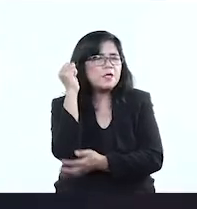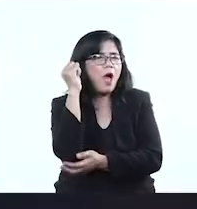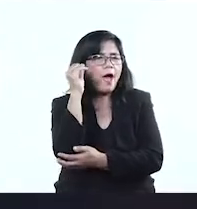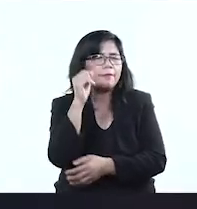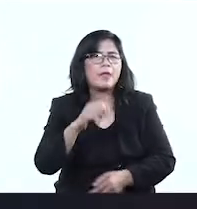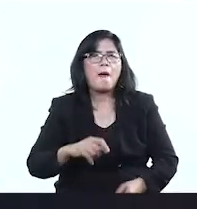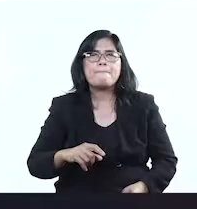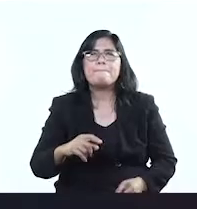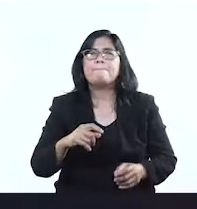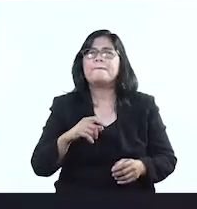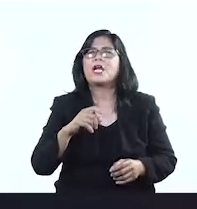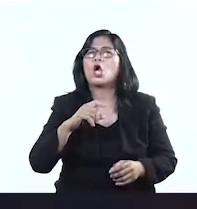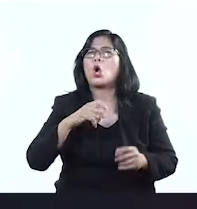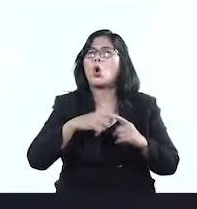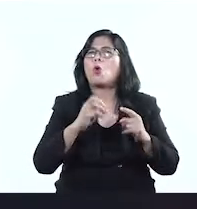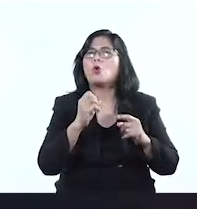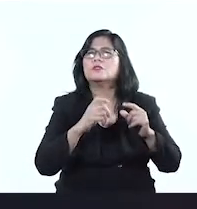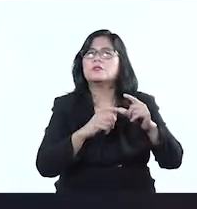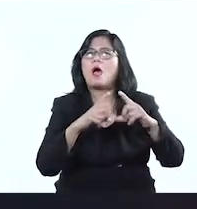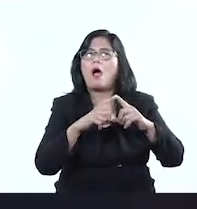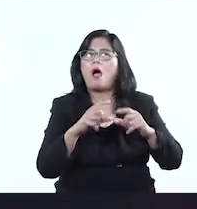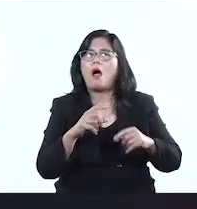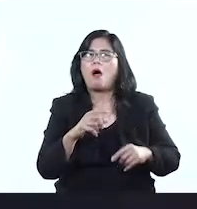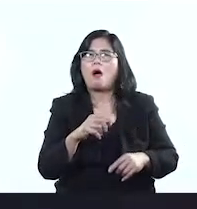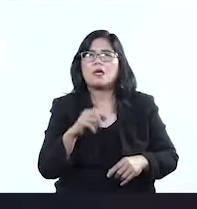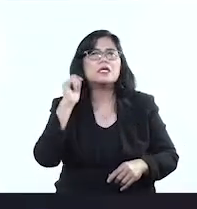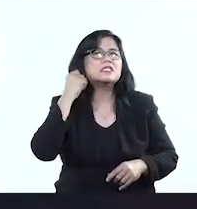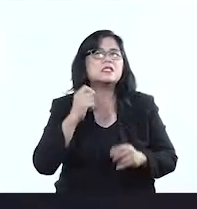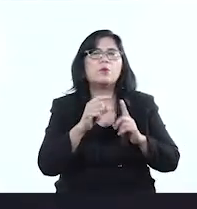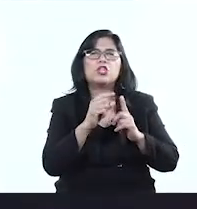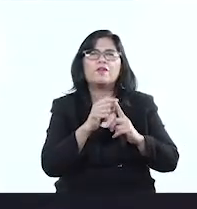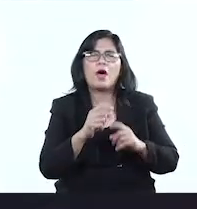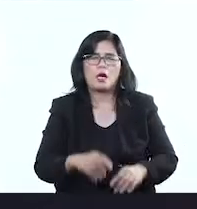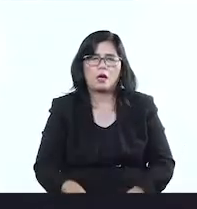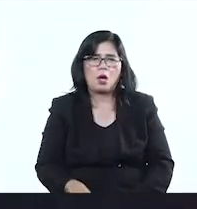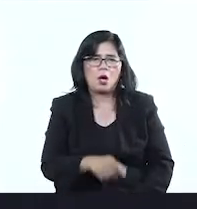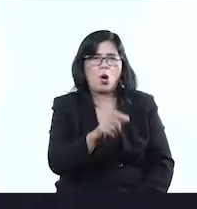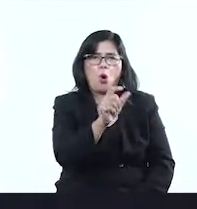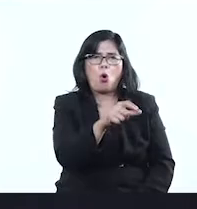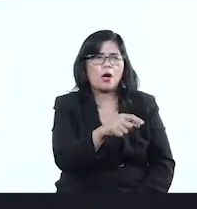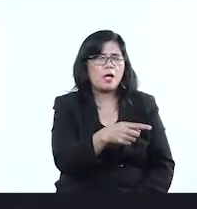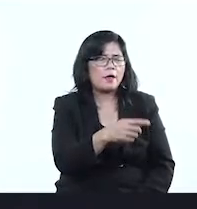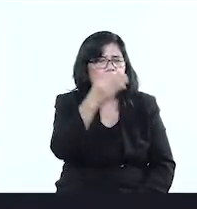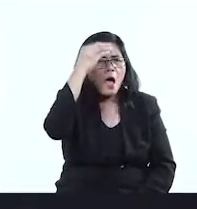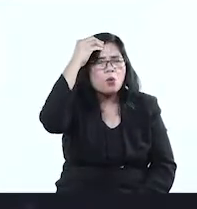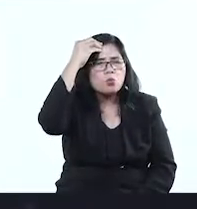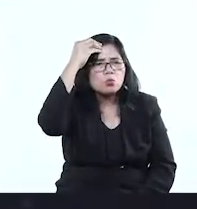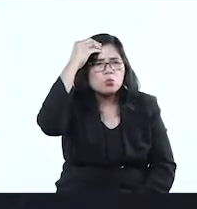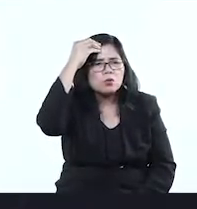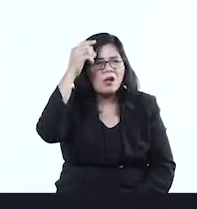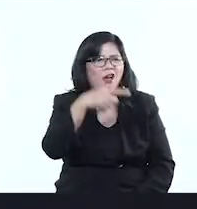Ya udah dari orang-orang yang tahu body nggak berbuat jahat ini dia kemudian dapat tuduhan Hai